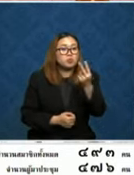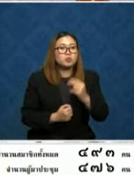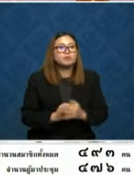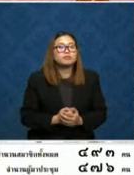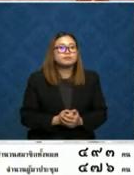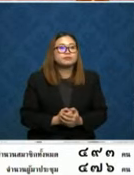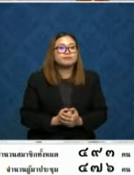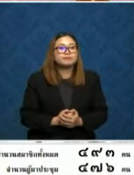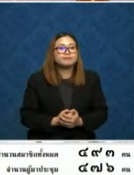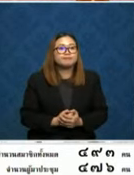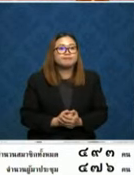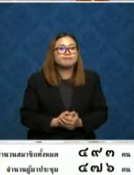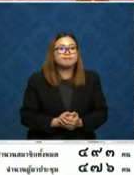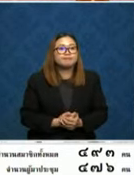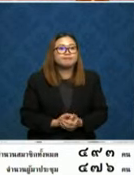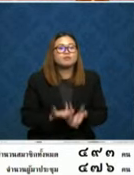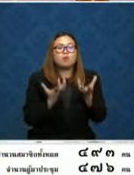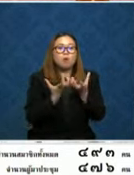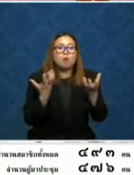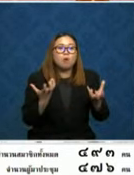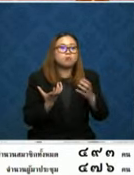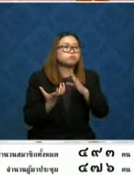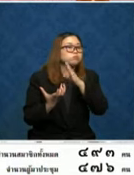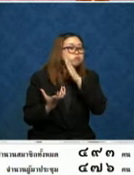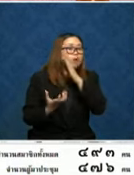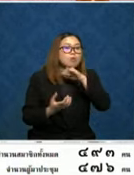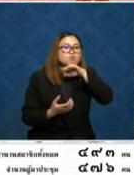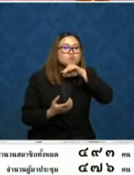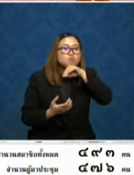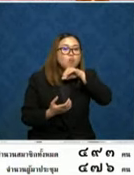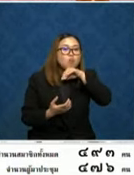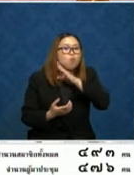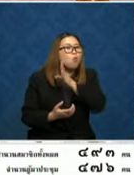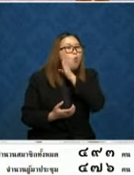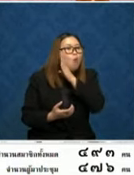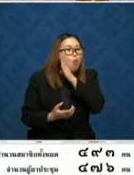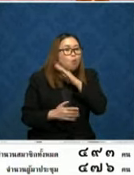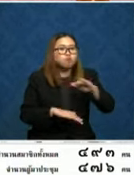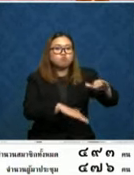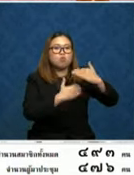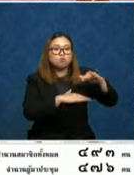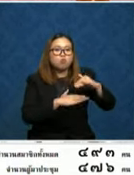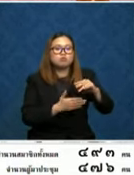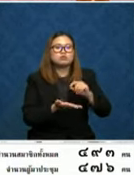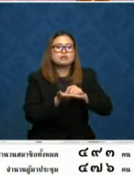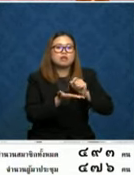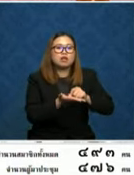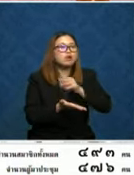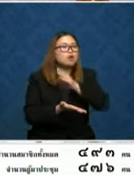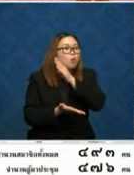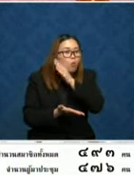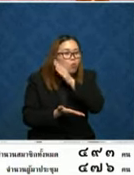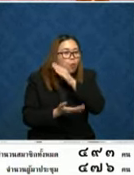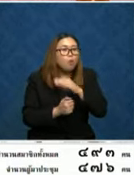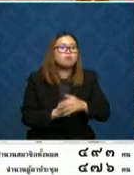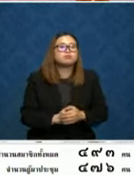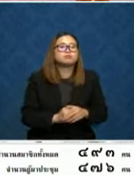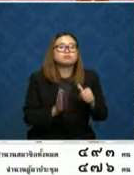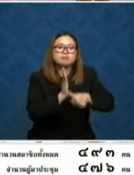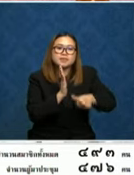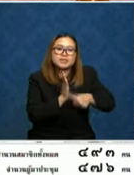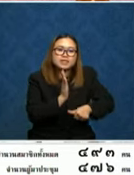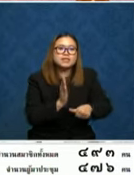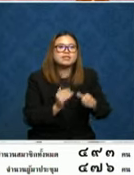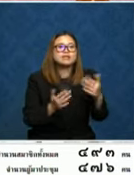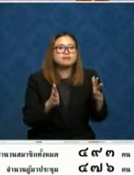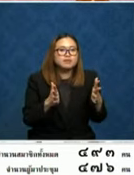างครับสำแดงรายการเท็จเช่นในกรณีนำเข้าหมูเถื่อนในช่วงหลายปีที่ผ่านมานะครับปลอมเอกสาร BLเป็นปลาไม่ต้องเสียภาษีสูญเสีย